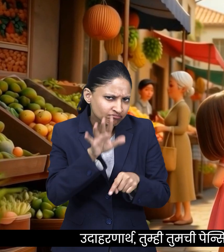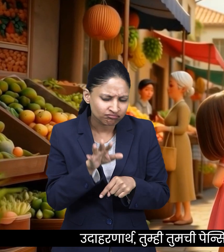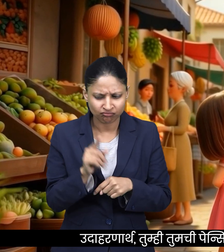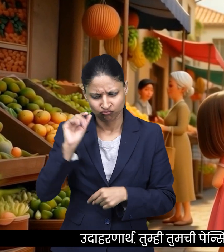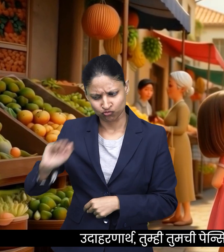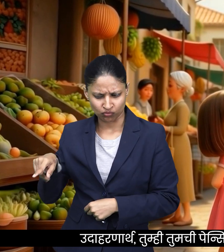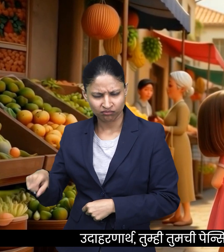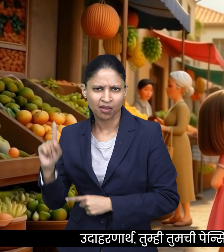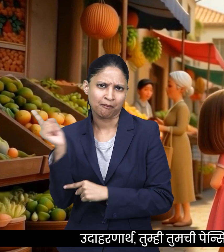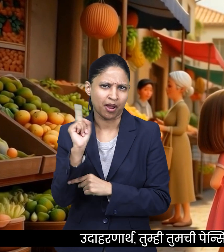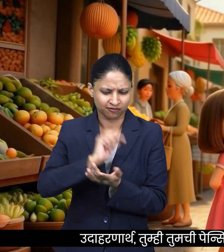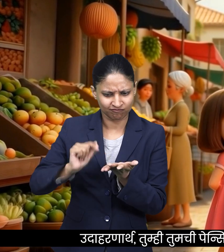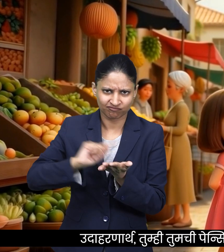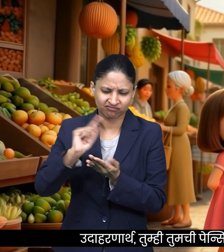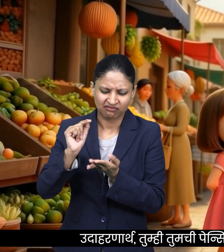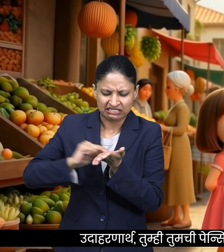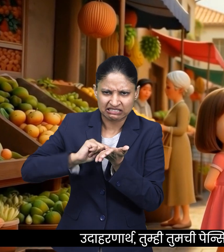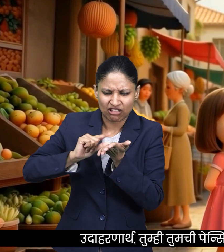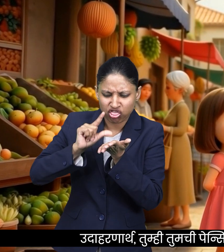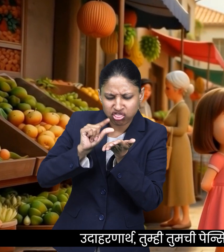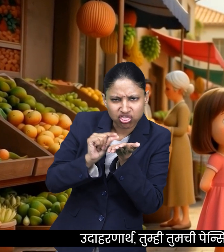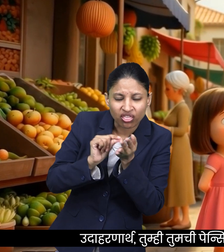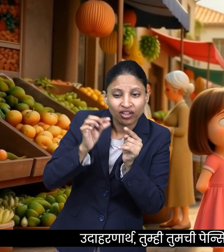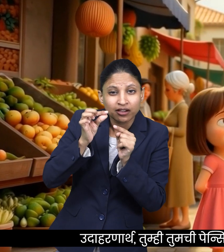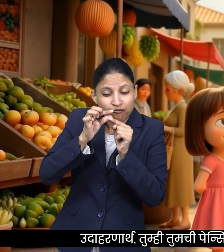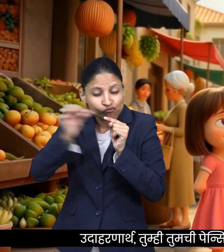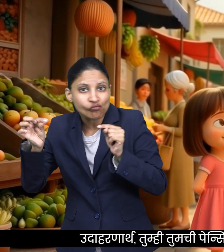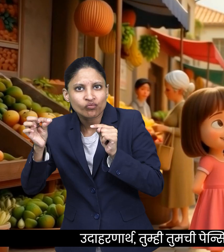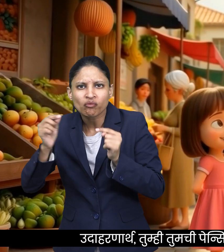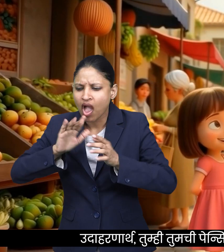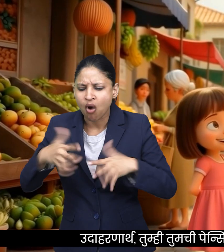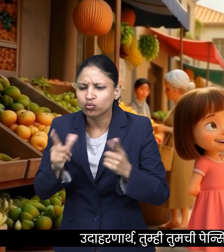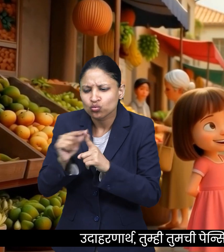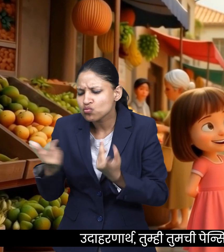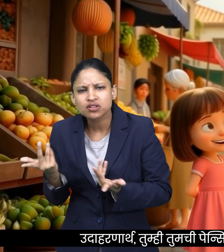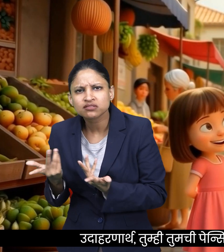उदाहरणार्थ, तुम्ही तुमची पेन्सिल धारदार करण्यासाठी काय वापरता?